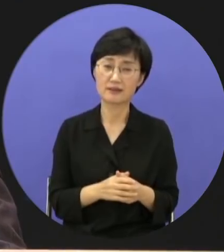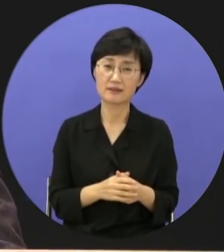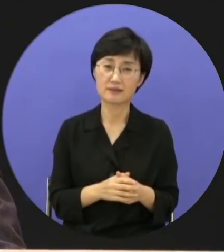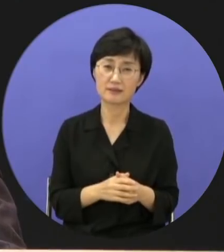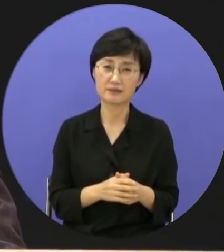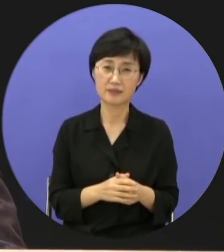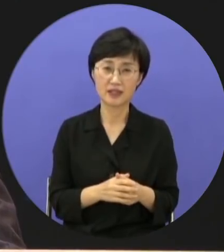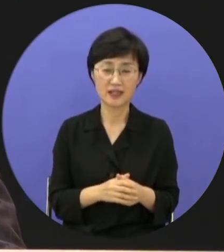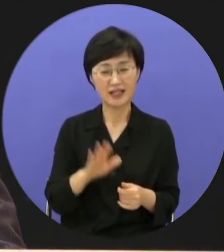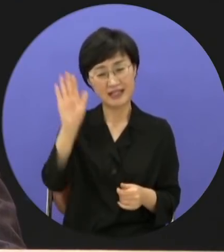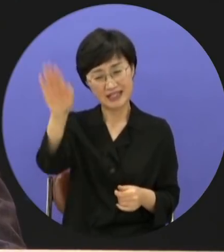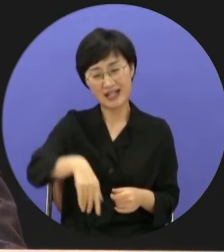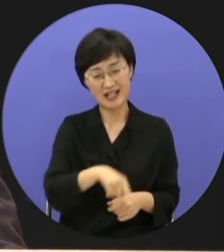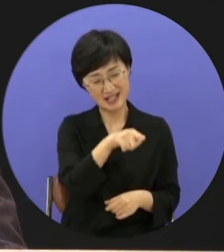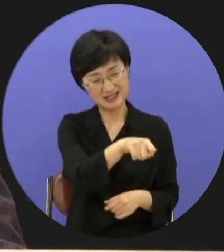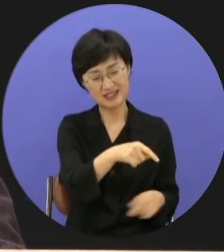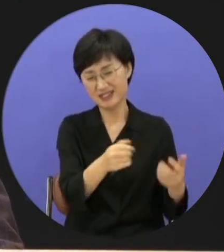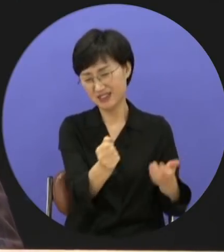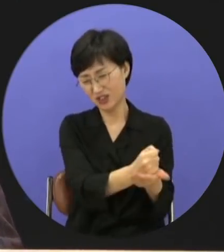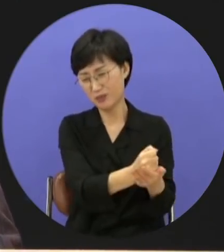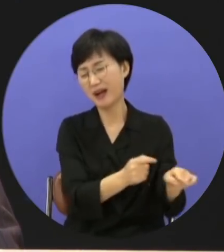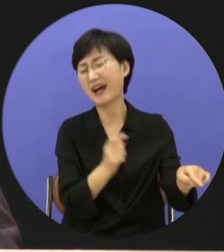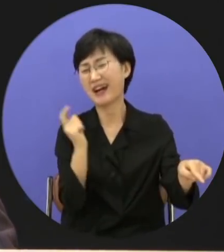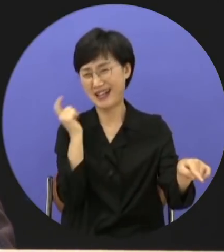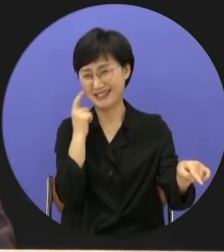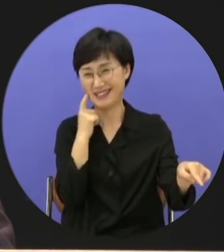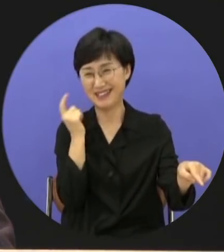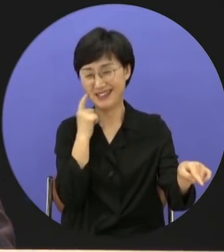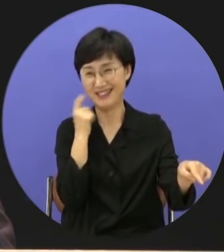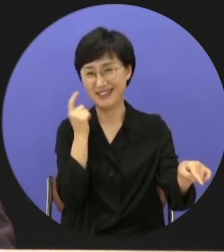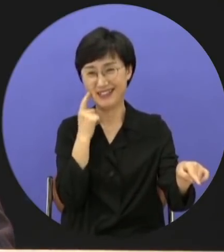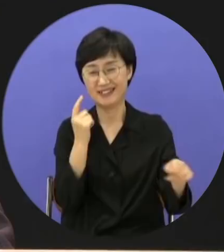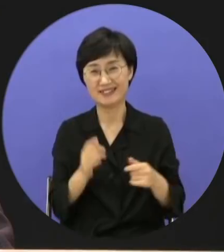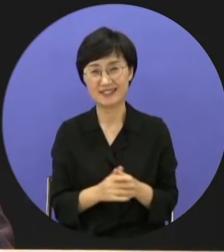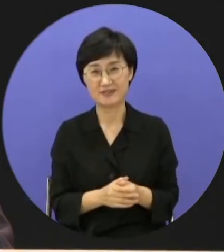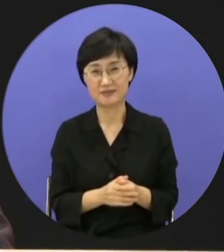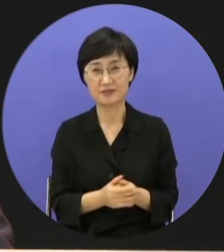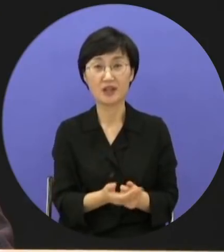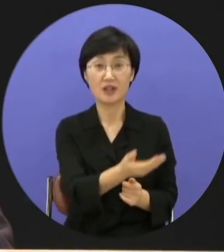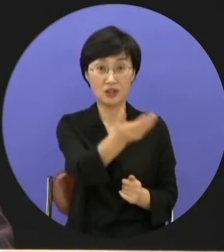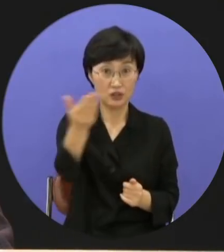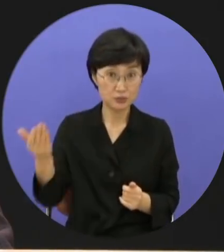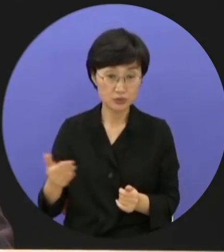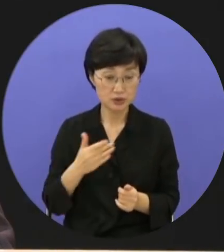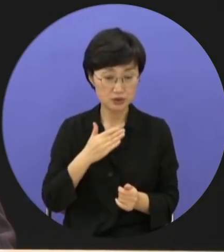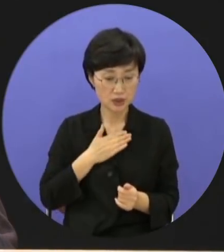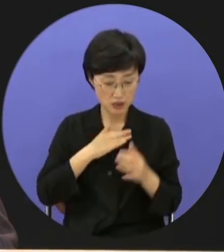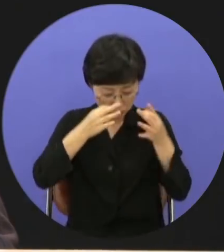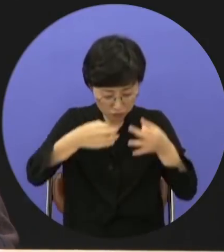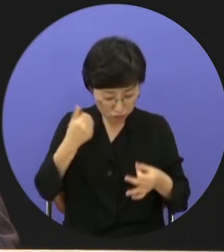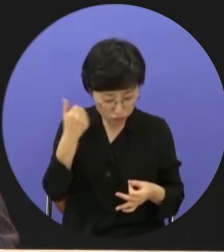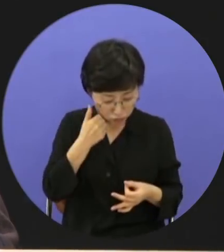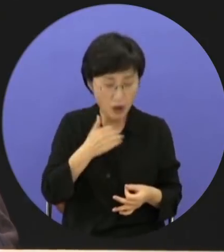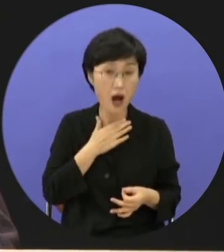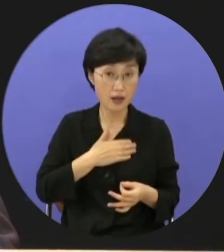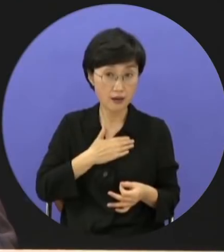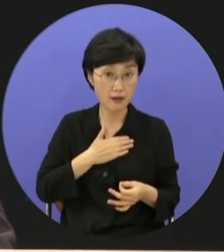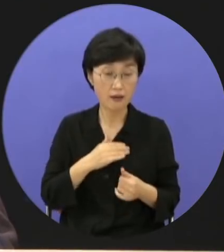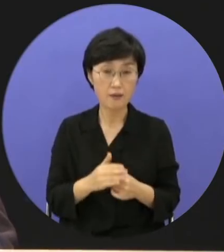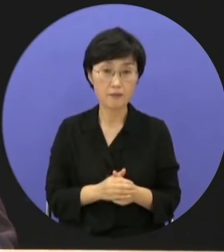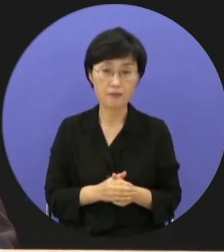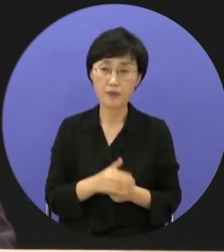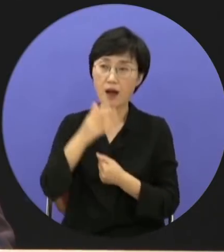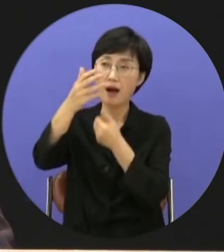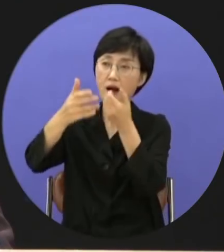her. 그 점쟁이는 작았다 그랬어요. And I said to her, "Well, that fortune teller was a quack. They're just a fake." They know who you are. 하나님의